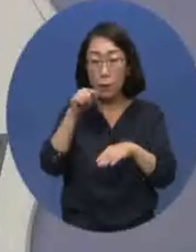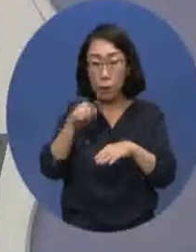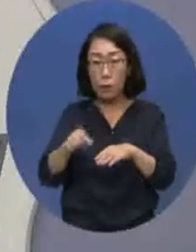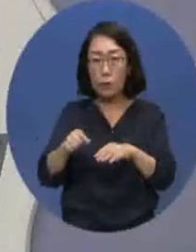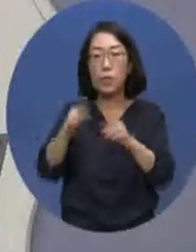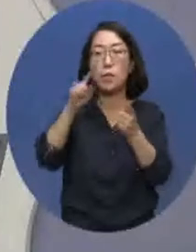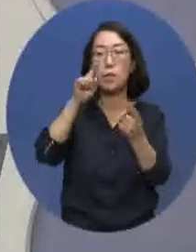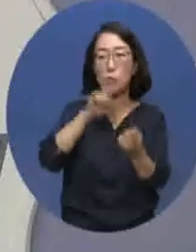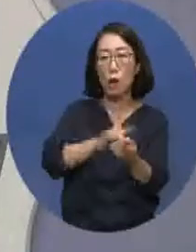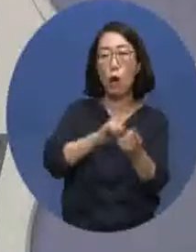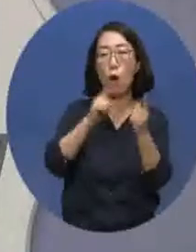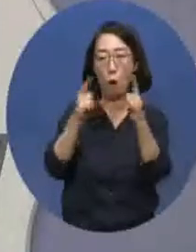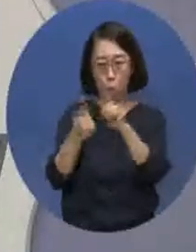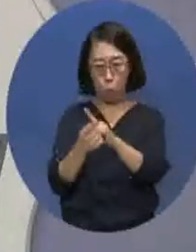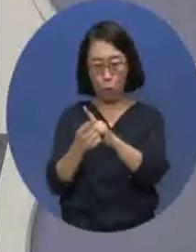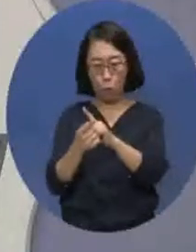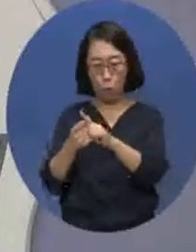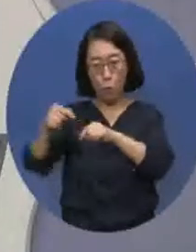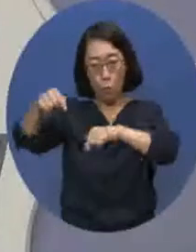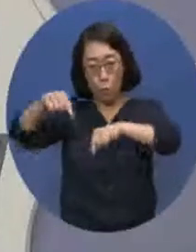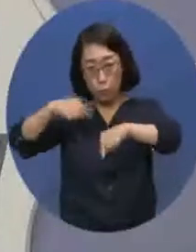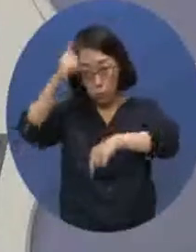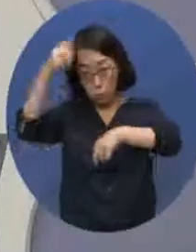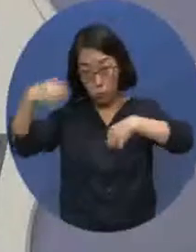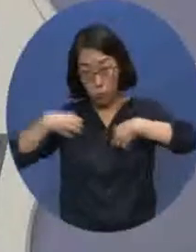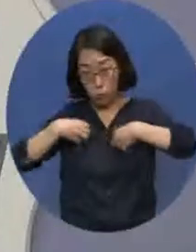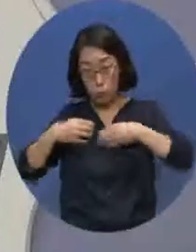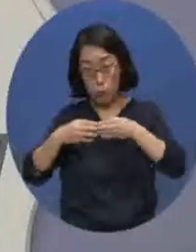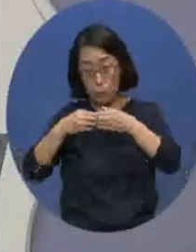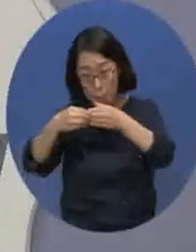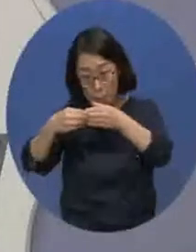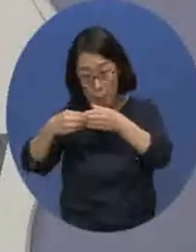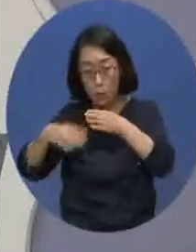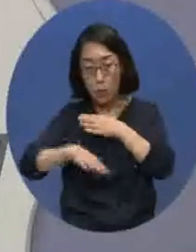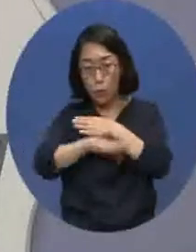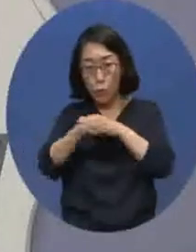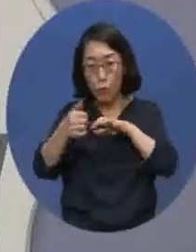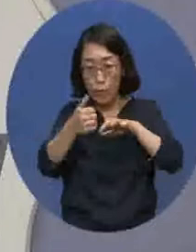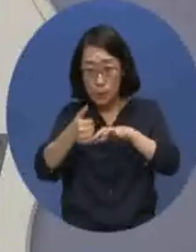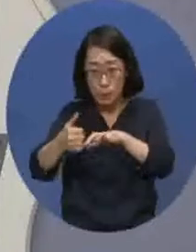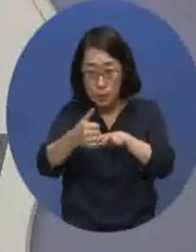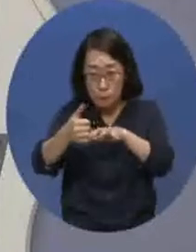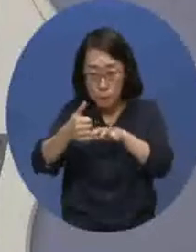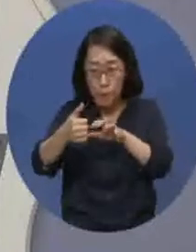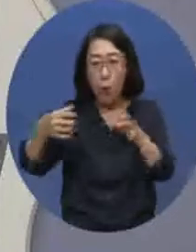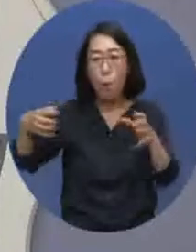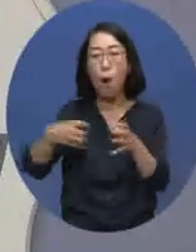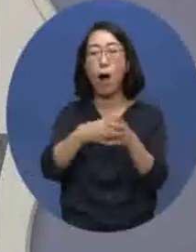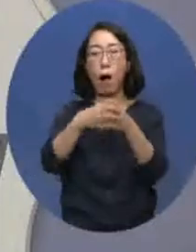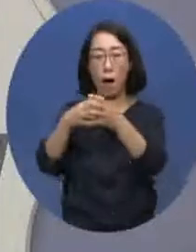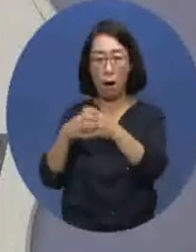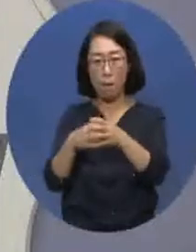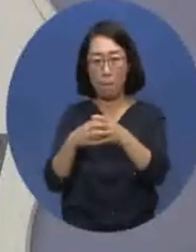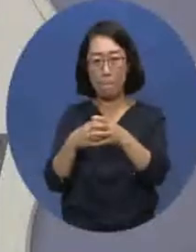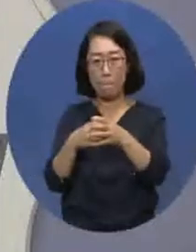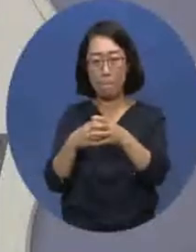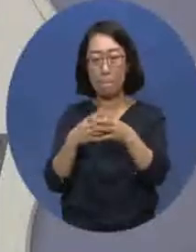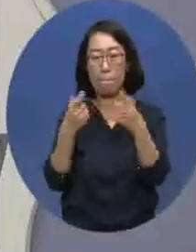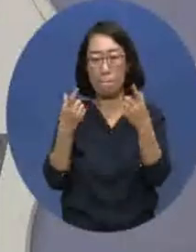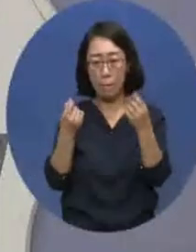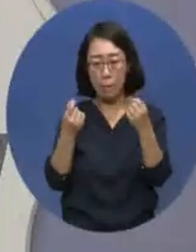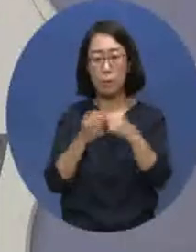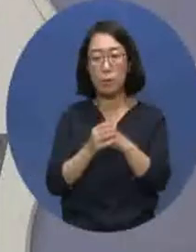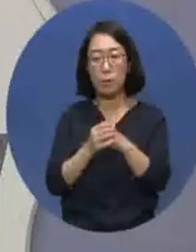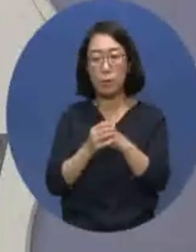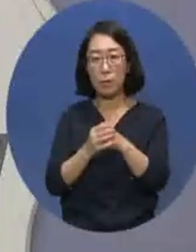상호 어지 독 층과 우리 국민들의 화합을 이뤄 내는 길이 아닌가 그거 그런 과정을